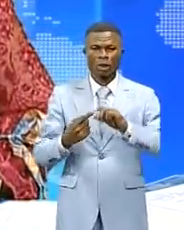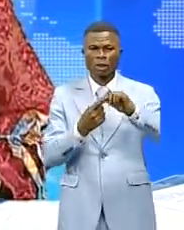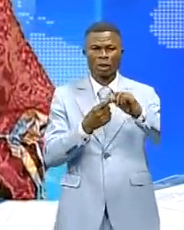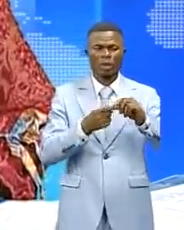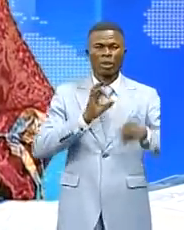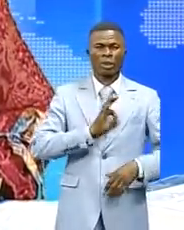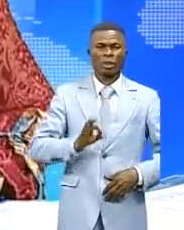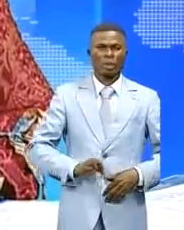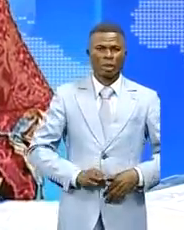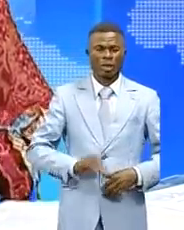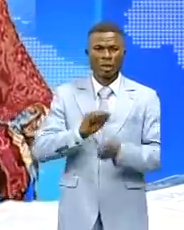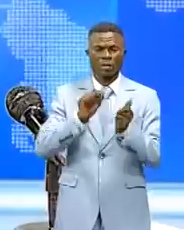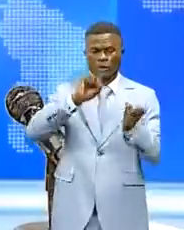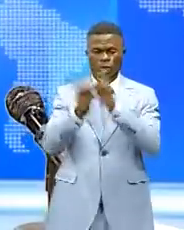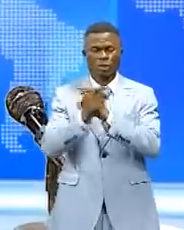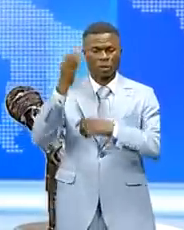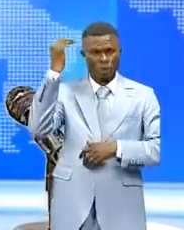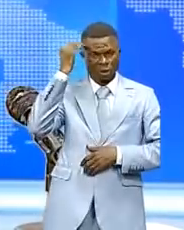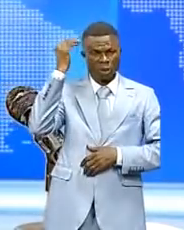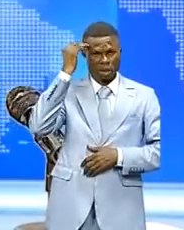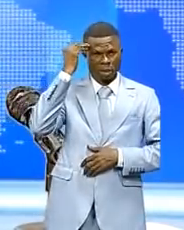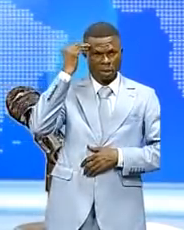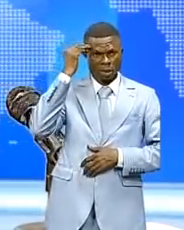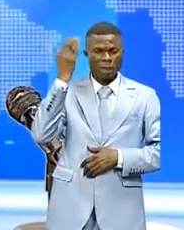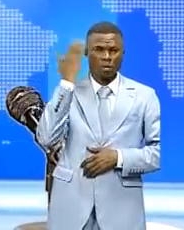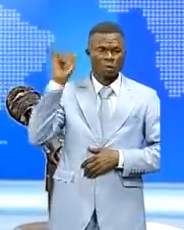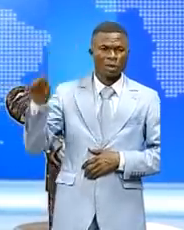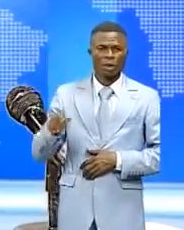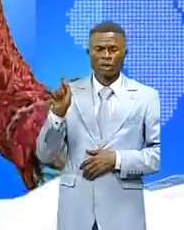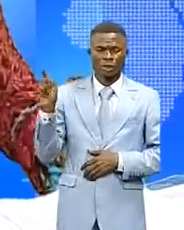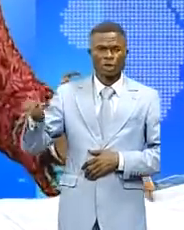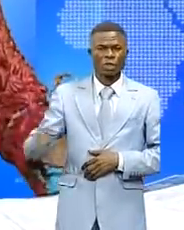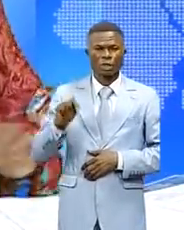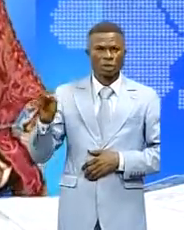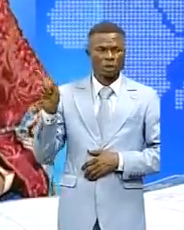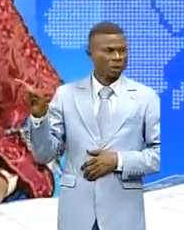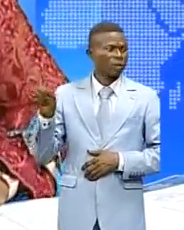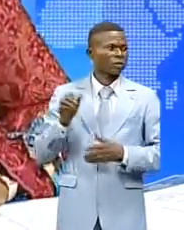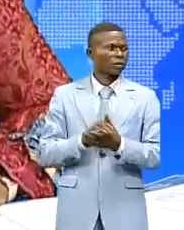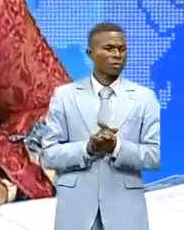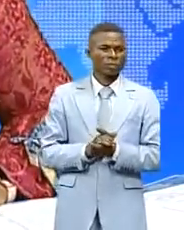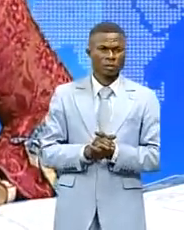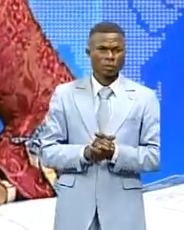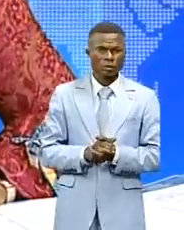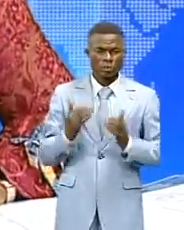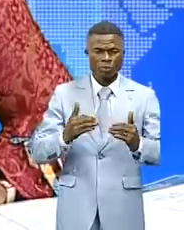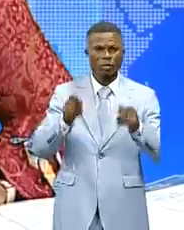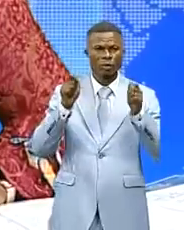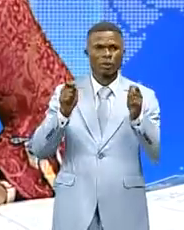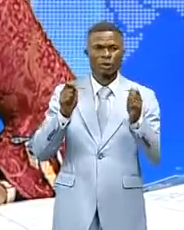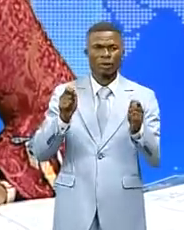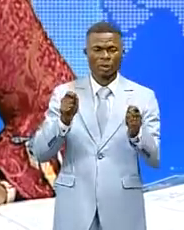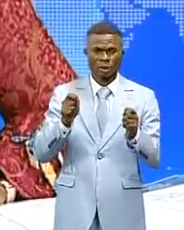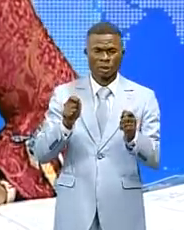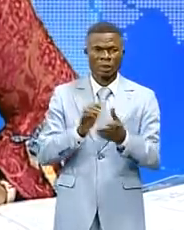militant en matière de changement de mentalité monsieur sont à goodyear poursuivant ce journal c'est une matinée